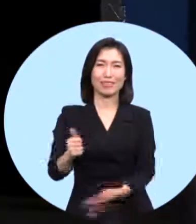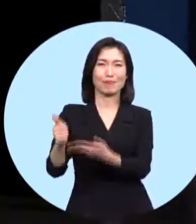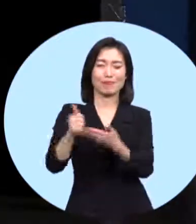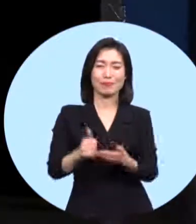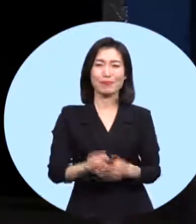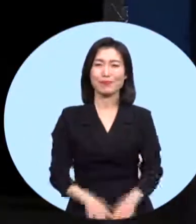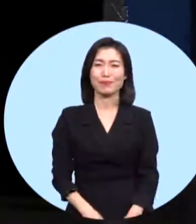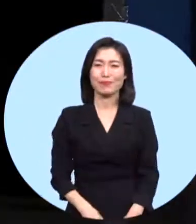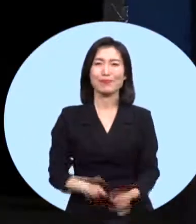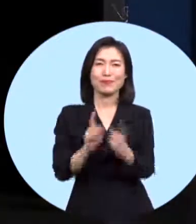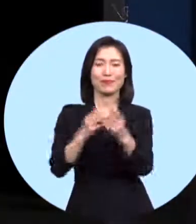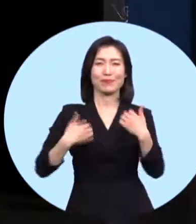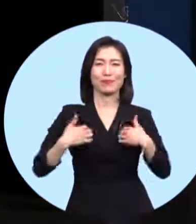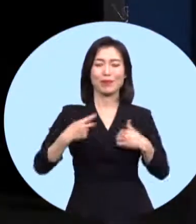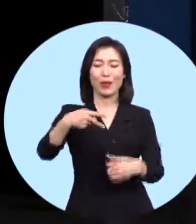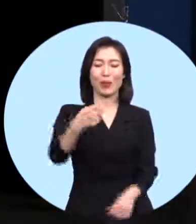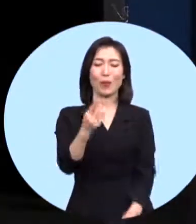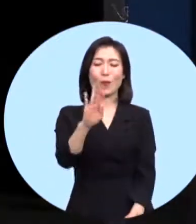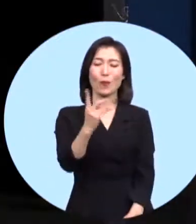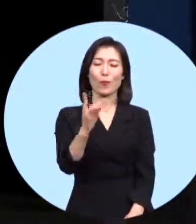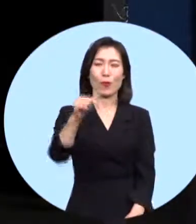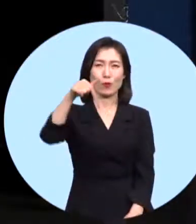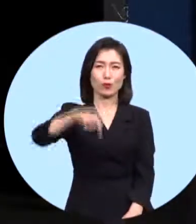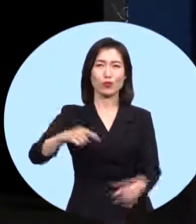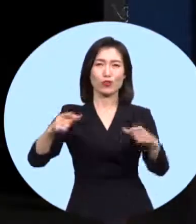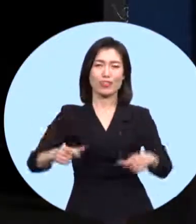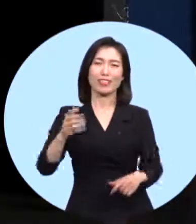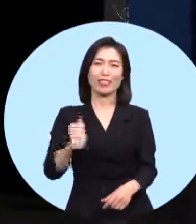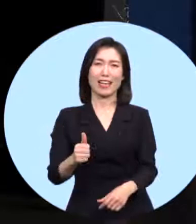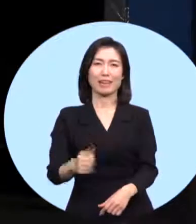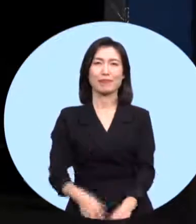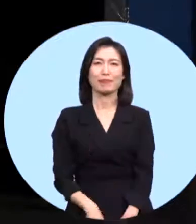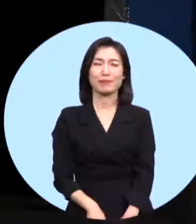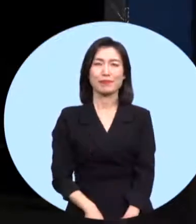네, 반갑습니다. 도봉구청장 이동진입니다. 먼저